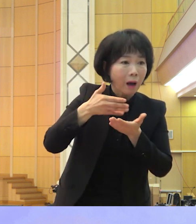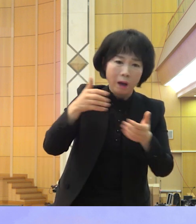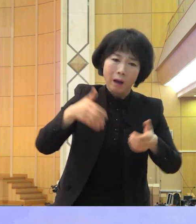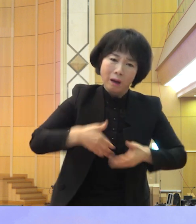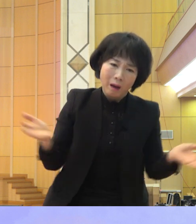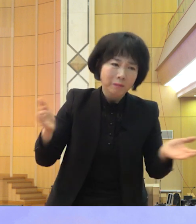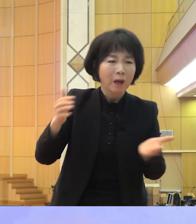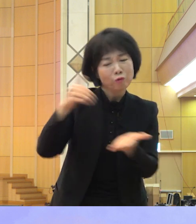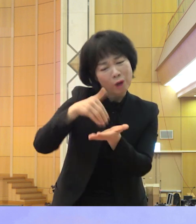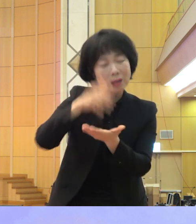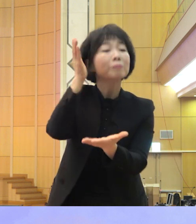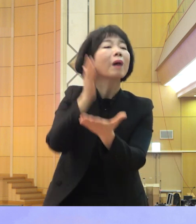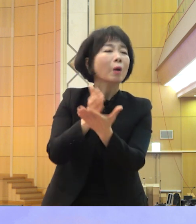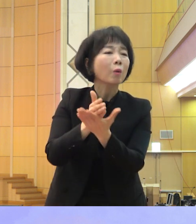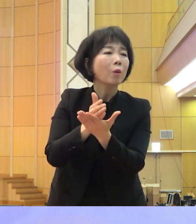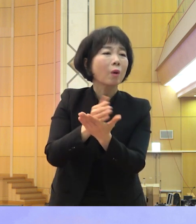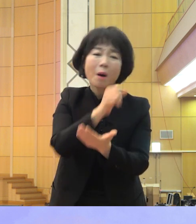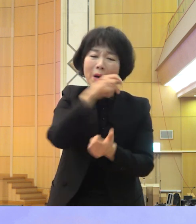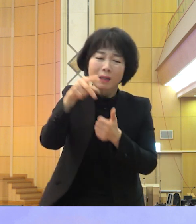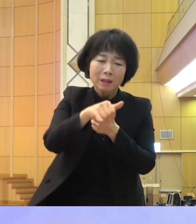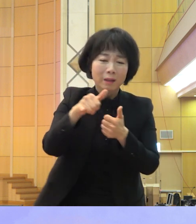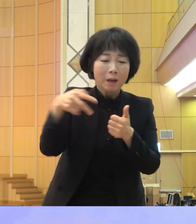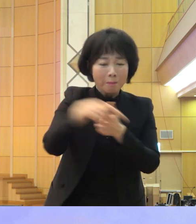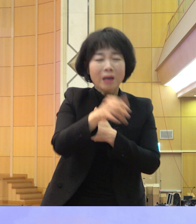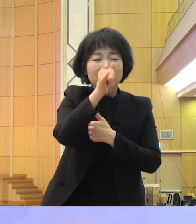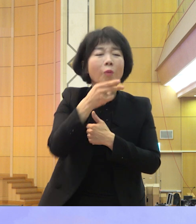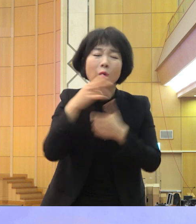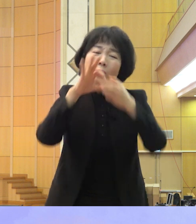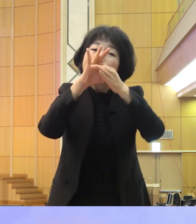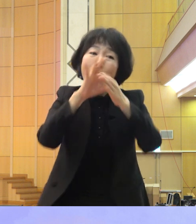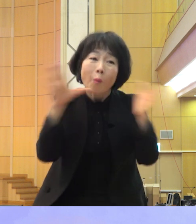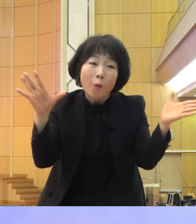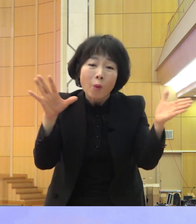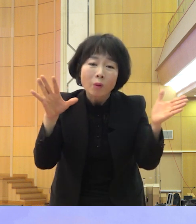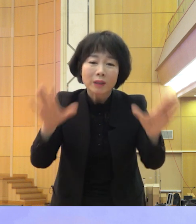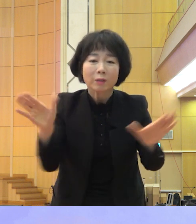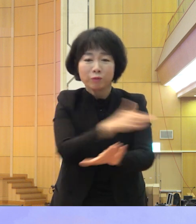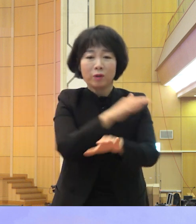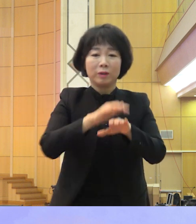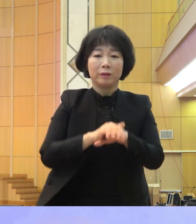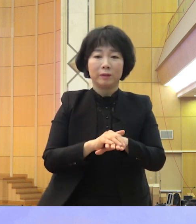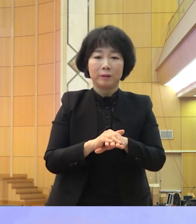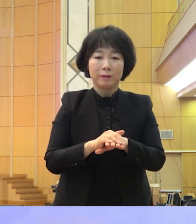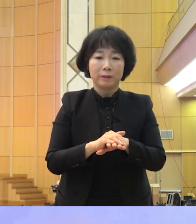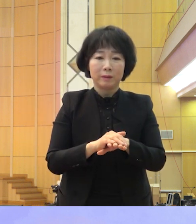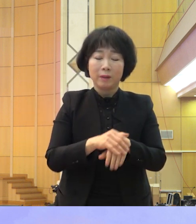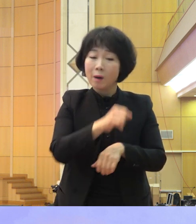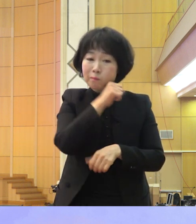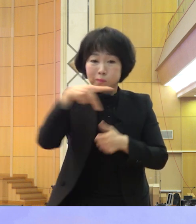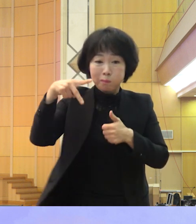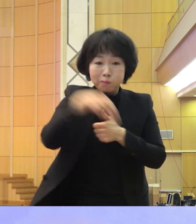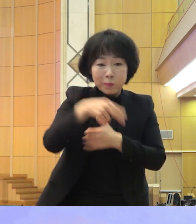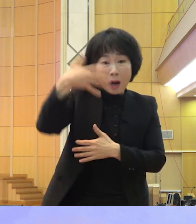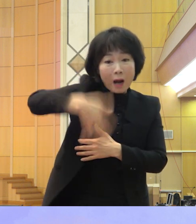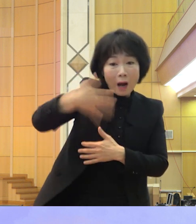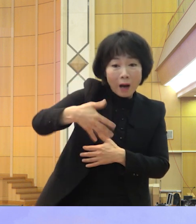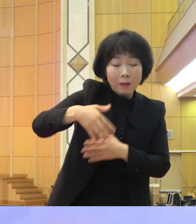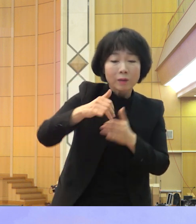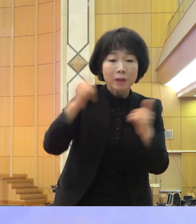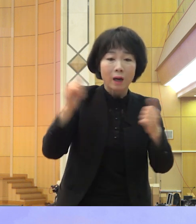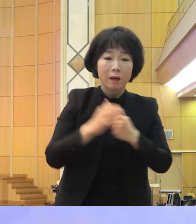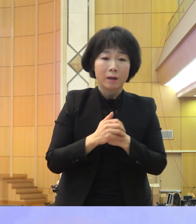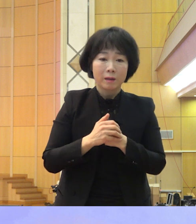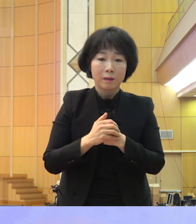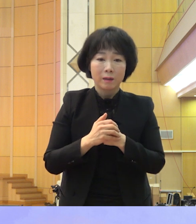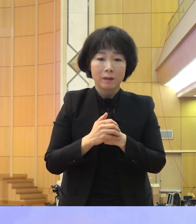받았으나 안 받았으나 아무 의미가 없어요. 무할례자가 되지 말며 또 무할례자로, 무할례는 뭐냐면